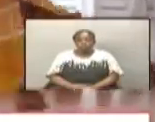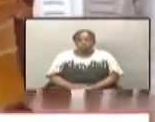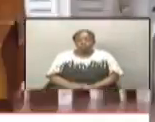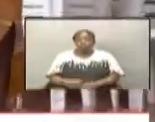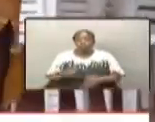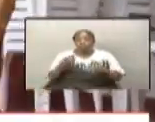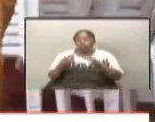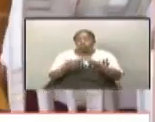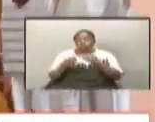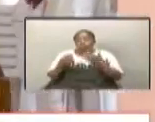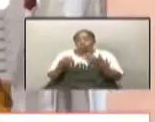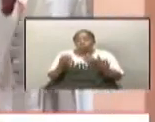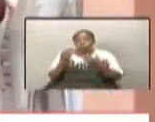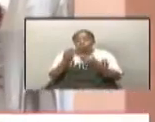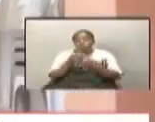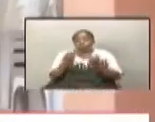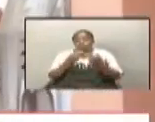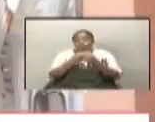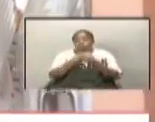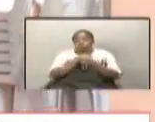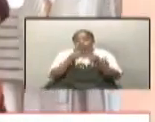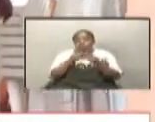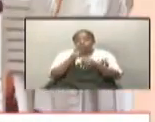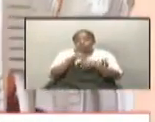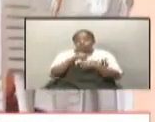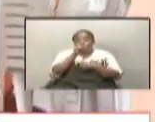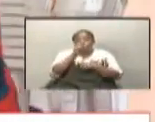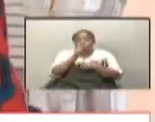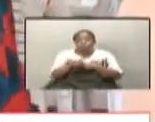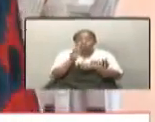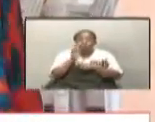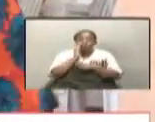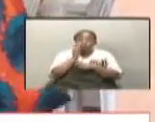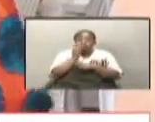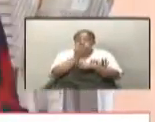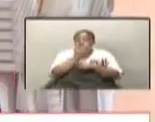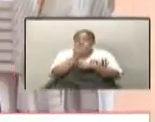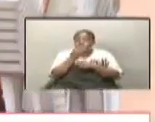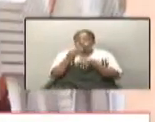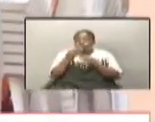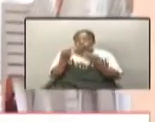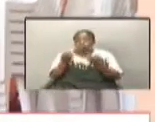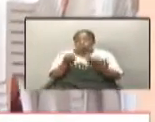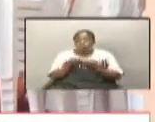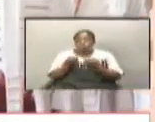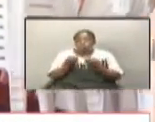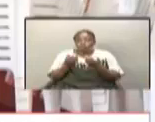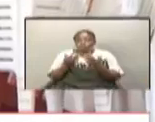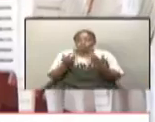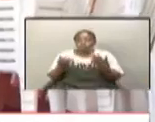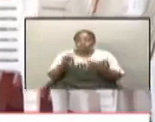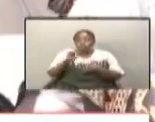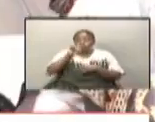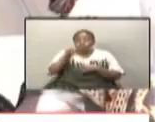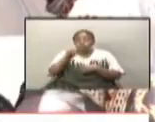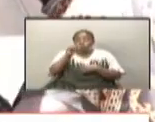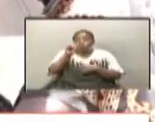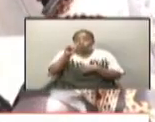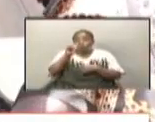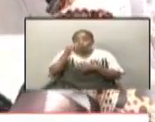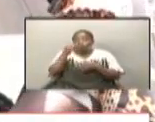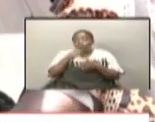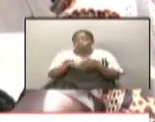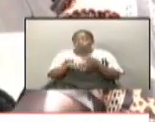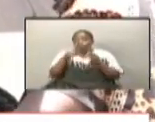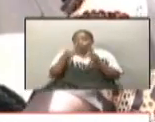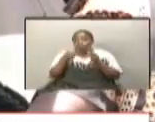Ebeera badde ya kiyungubiro katuba b'enganda oludda atuuka asooka kuyingira mundu okusasira abafamire gye musiwasula ategeeza nti omugenzi Nagenda abadde